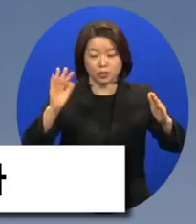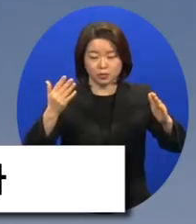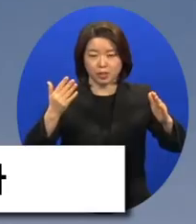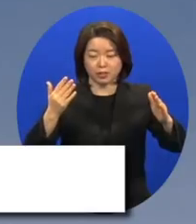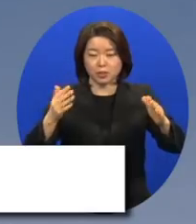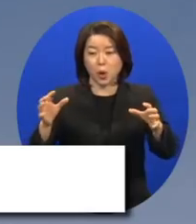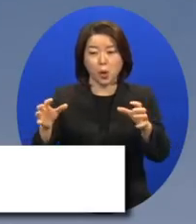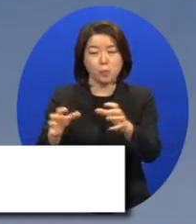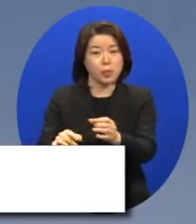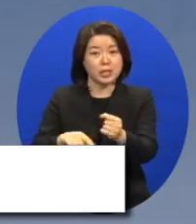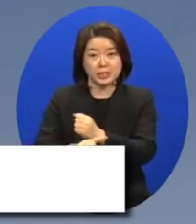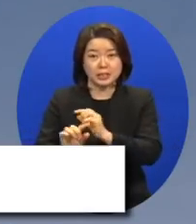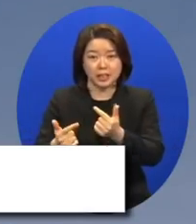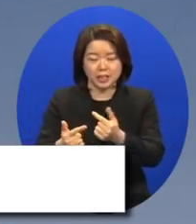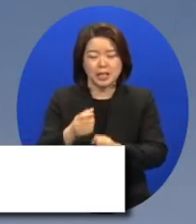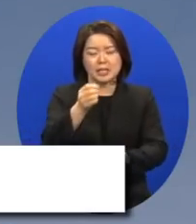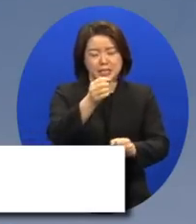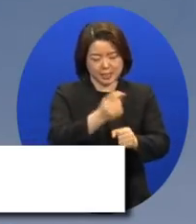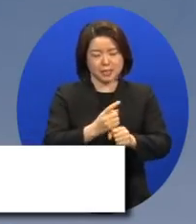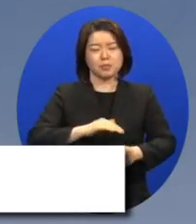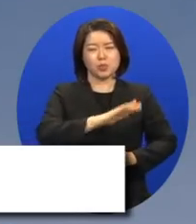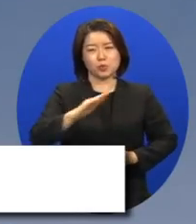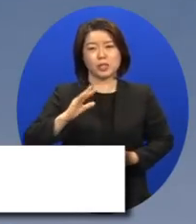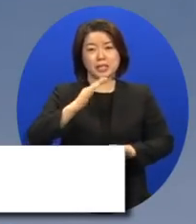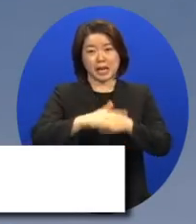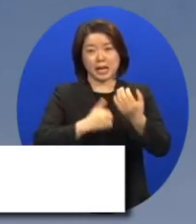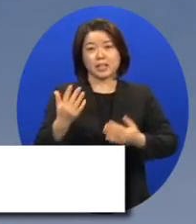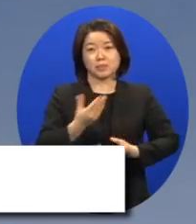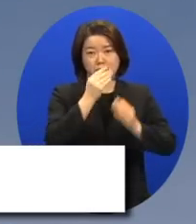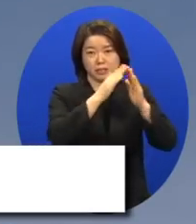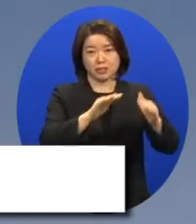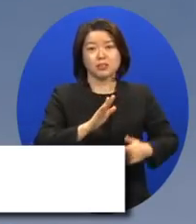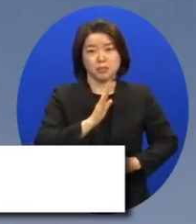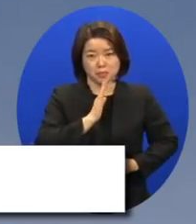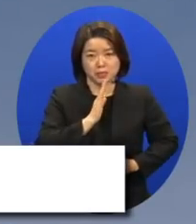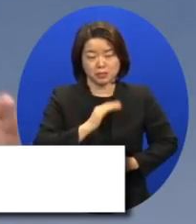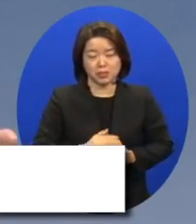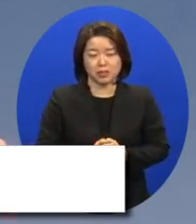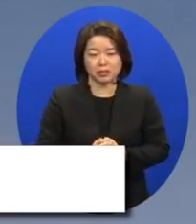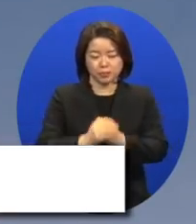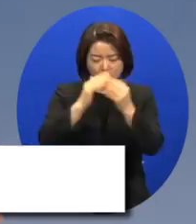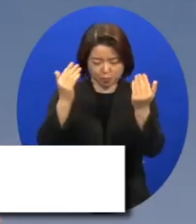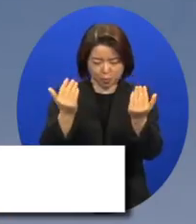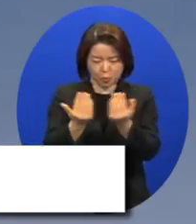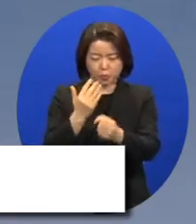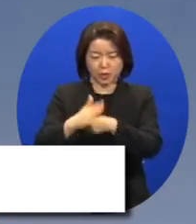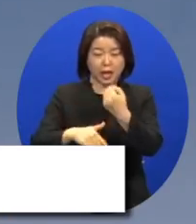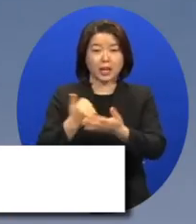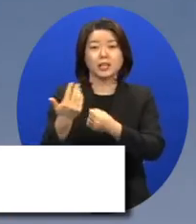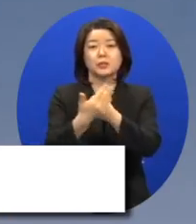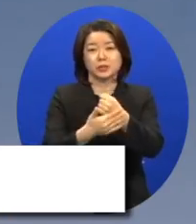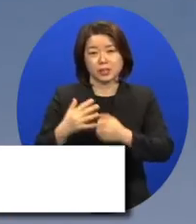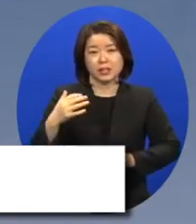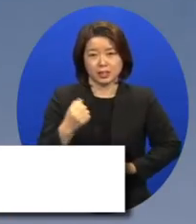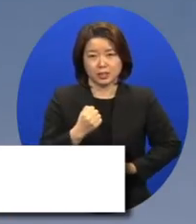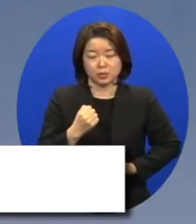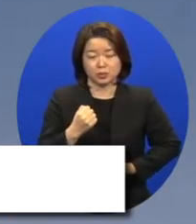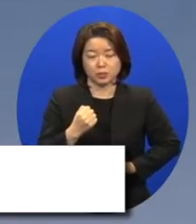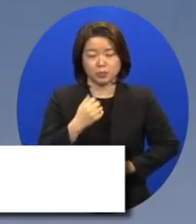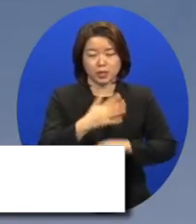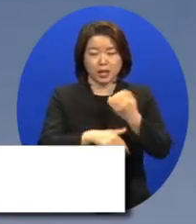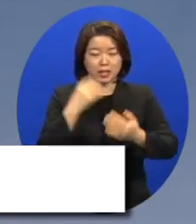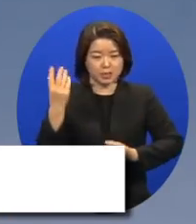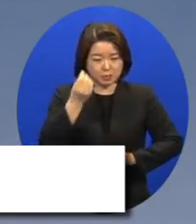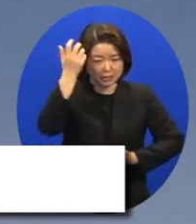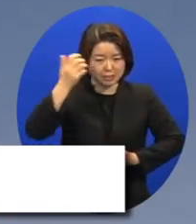아닙니다 이미 우리는 하나님의 성전이 되어 있습니다 정적인 하나님의 은혜로 하나님의 성령께서 우리 안에